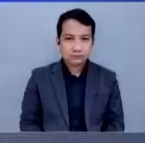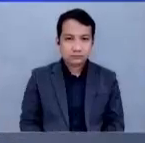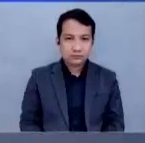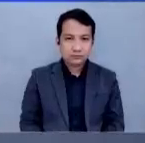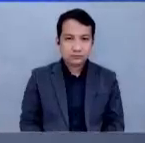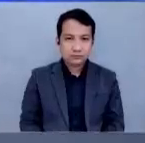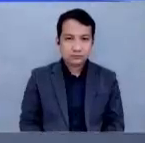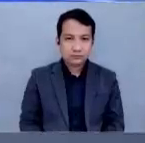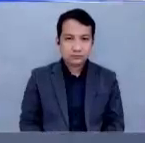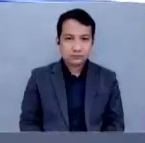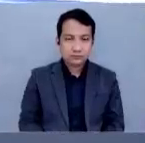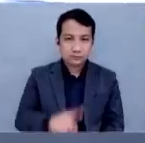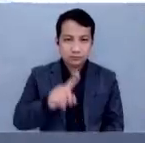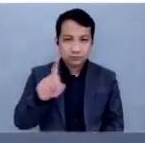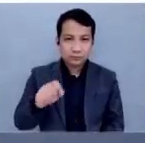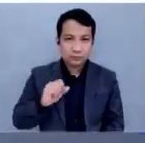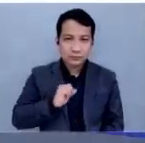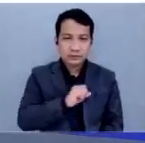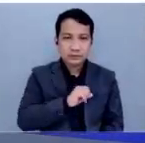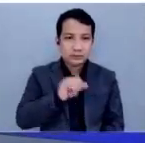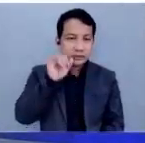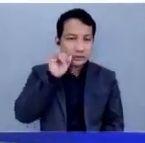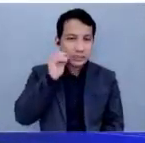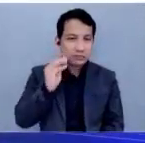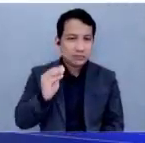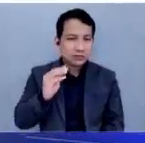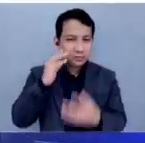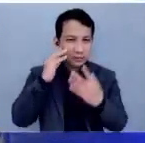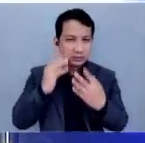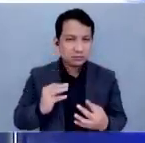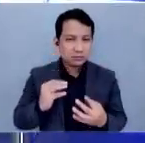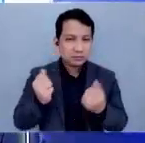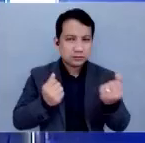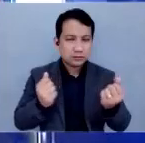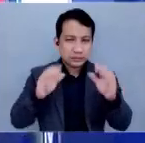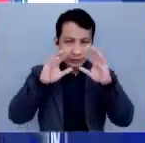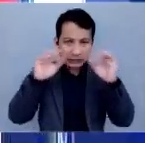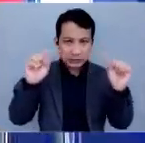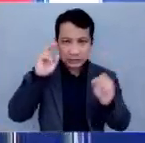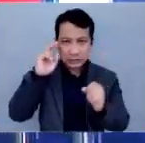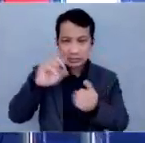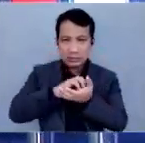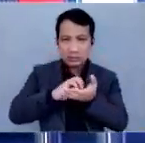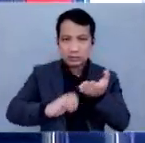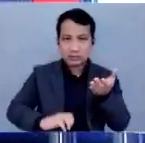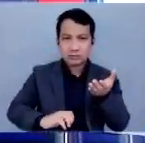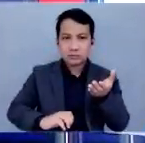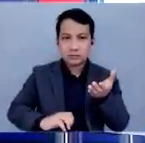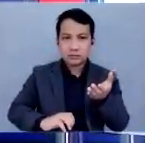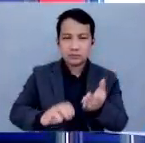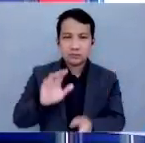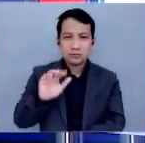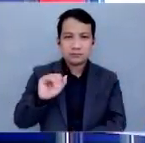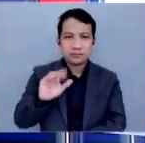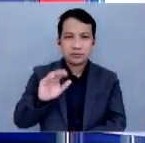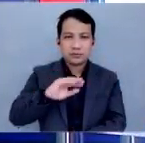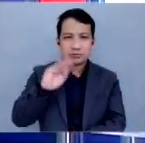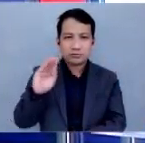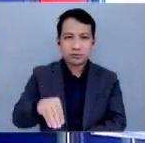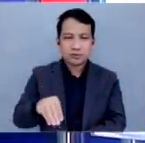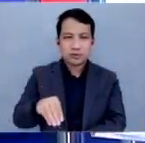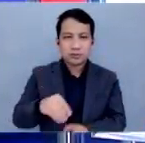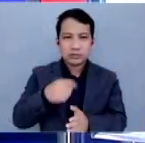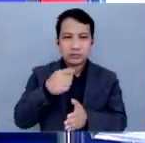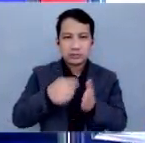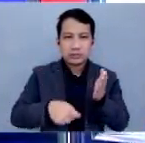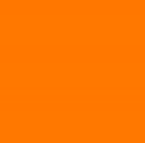Kinwestiyon ni Senator Amy Marcos ang desisyon ng Administrasyong Marcos na tapyasan at gawing 15% na lang ang taripa sa imported